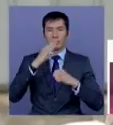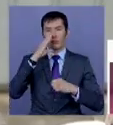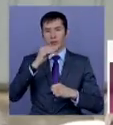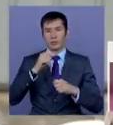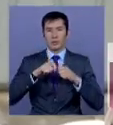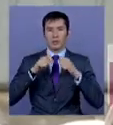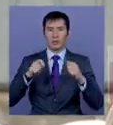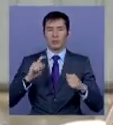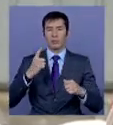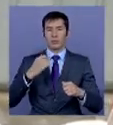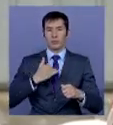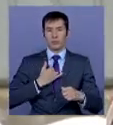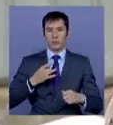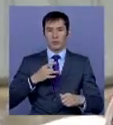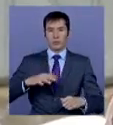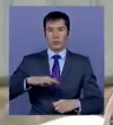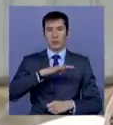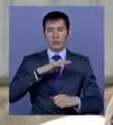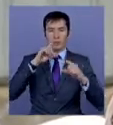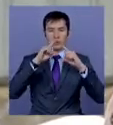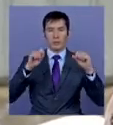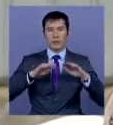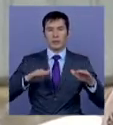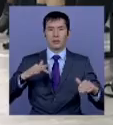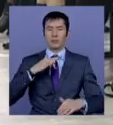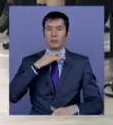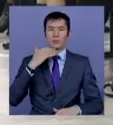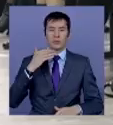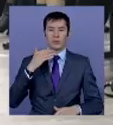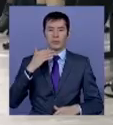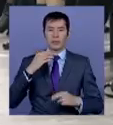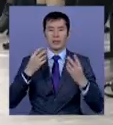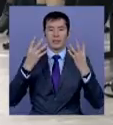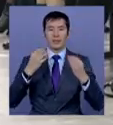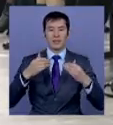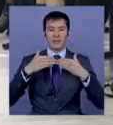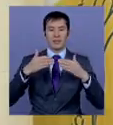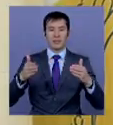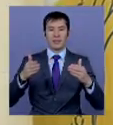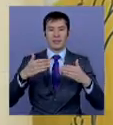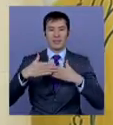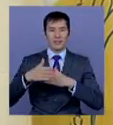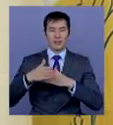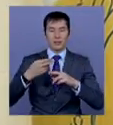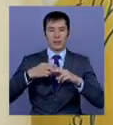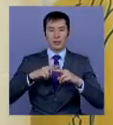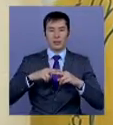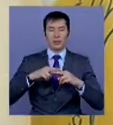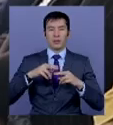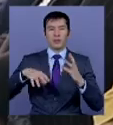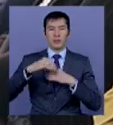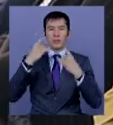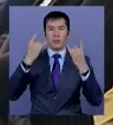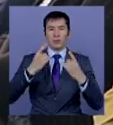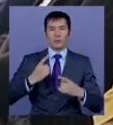бар. Солар қиын болды. Қыстың тем более. Ашық есік күніне келгендер автобустардың арасы тым ұзақ десе, бірі